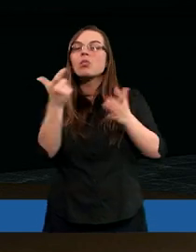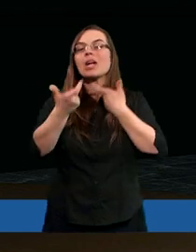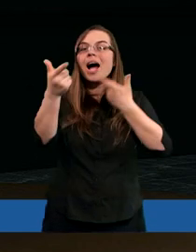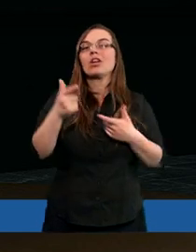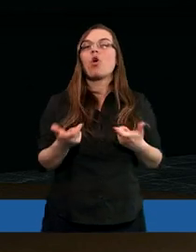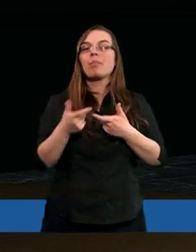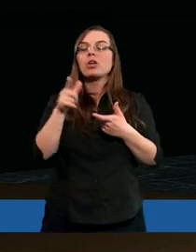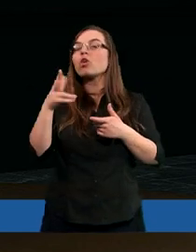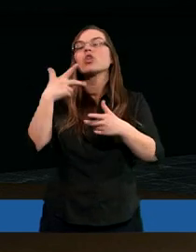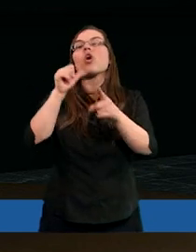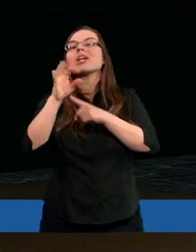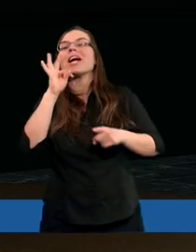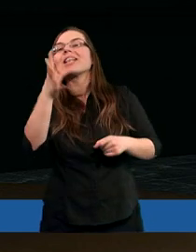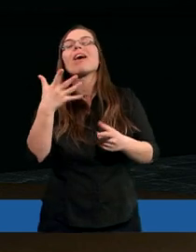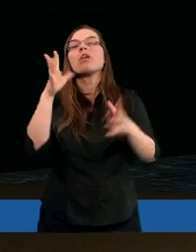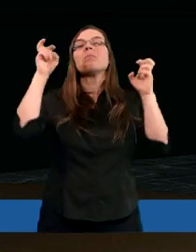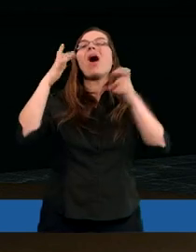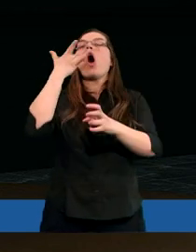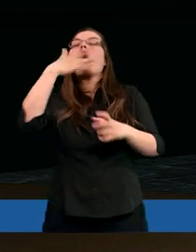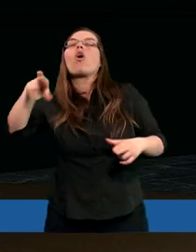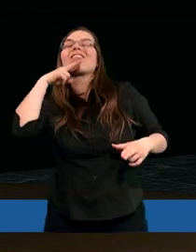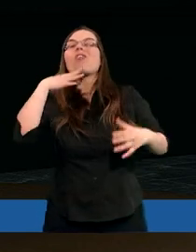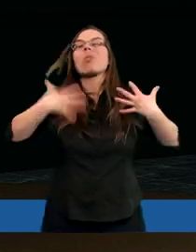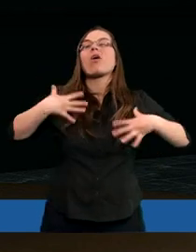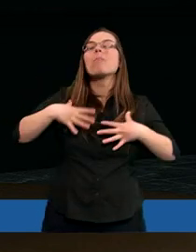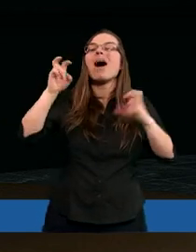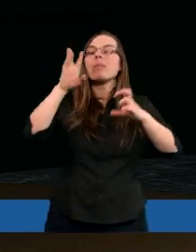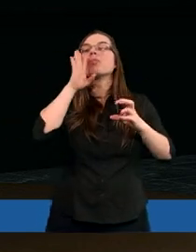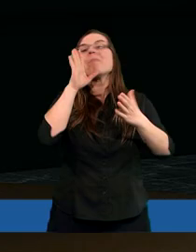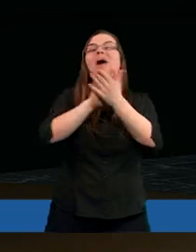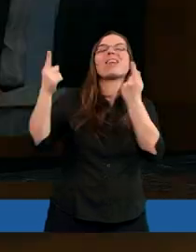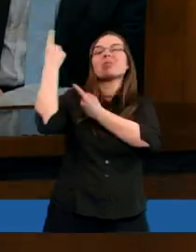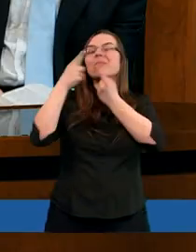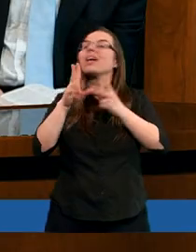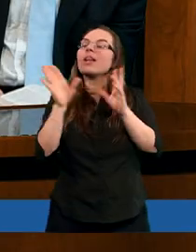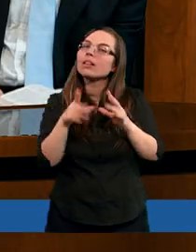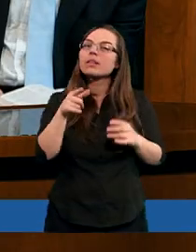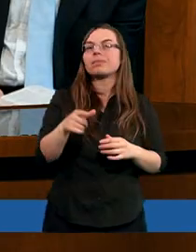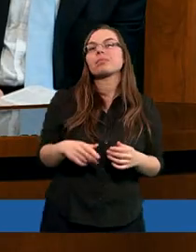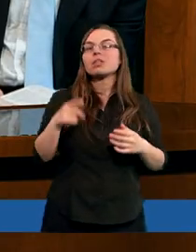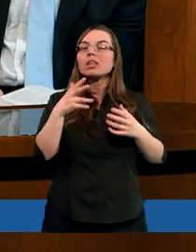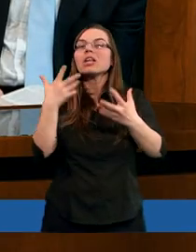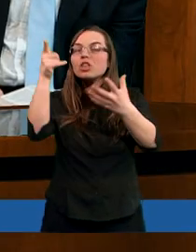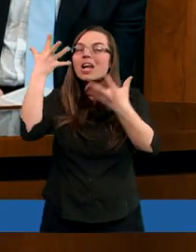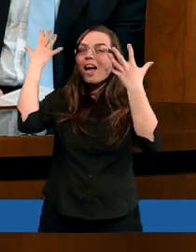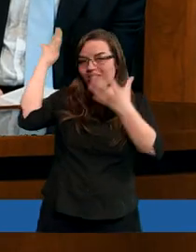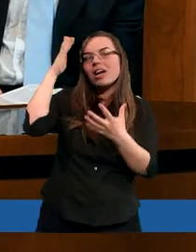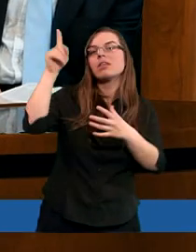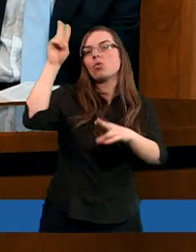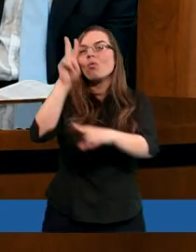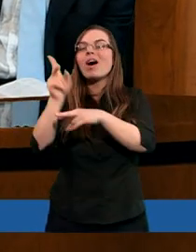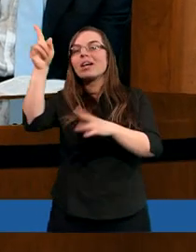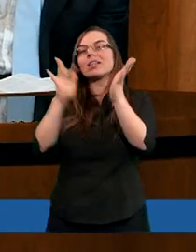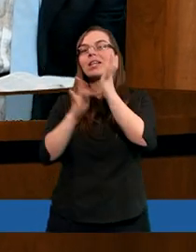takie gorące w wodzie kompanie i bez przemyślenia działanie. No, tam jest tylko to jedno słowo, jeśli to Ty jesteś,